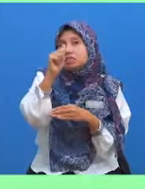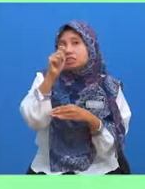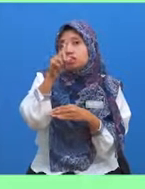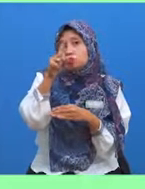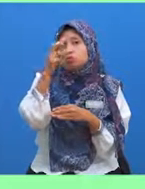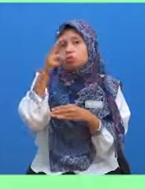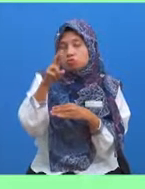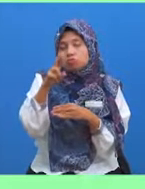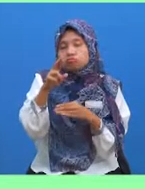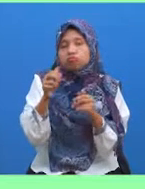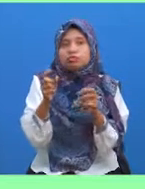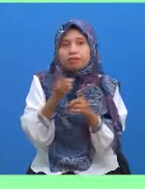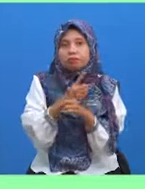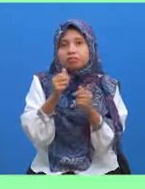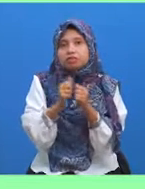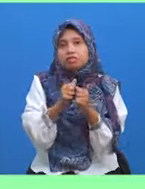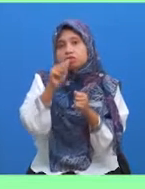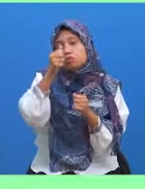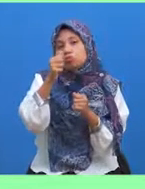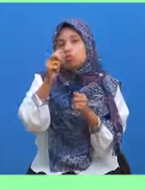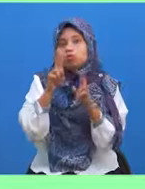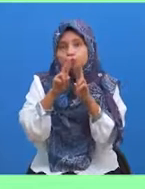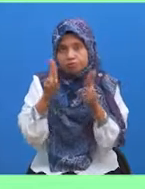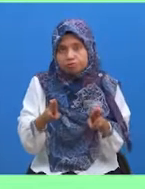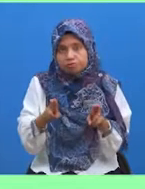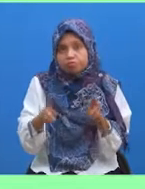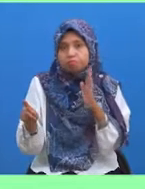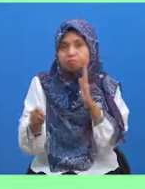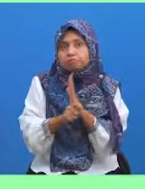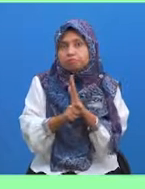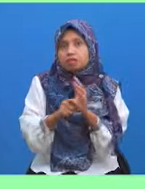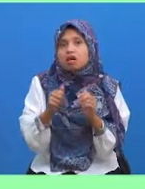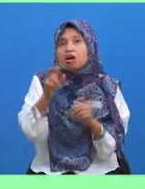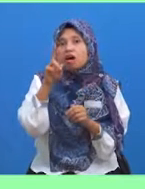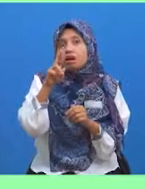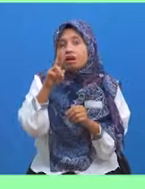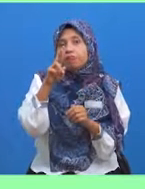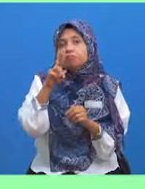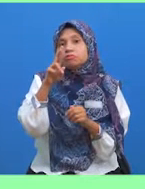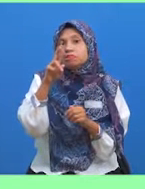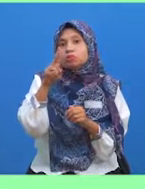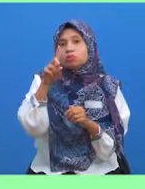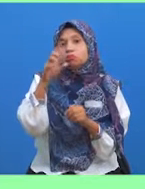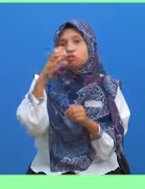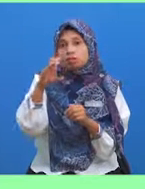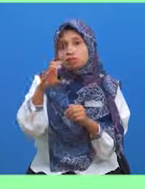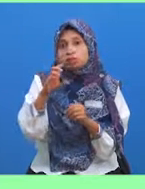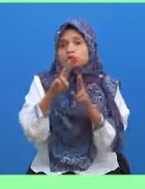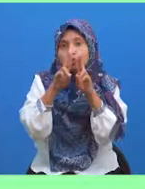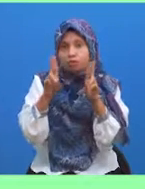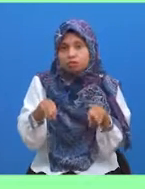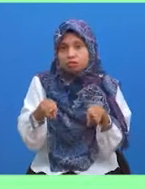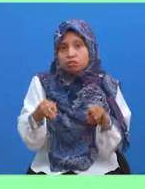rm-1110 unit Well aku penambahan jumlah hasil sebanyak rm-166 kit apabila